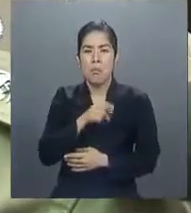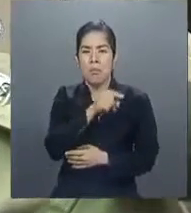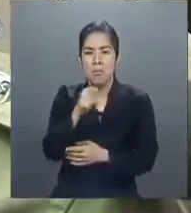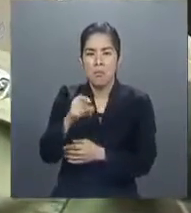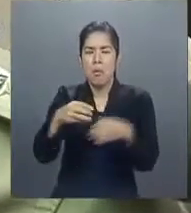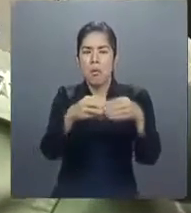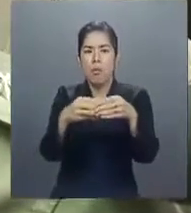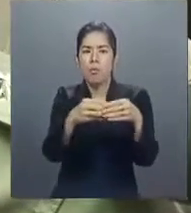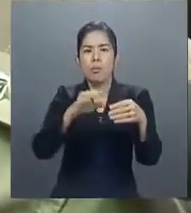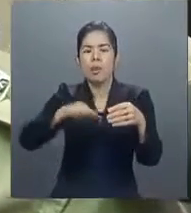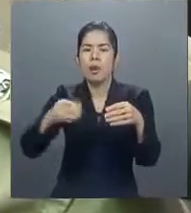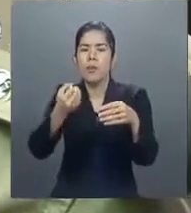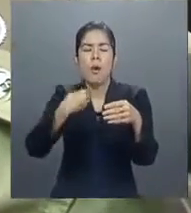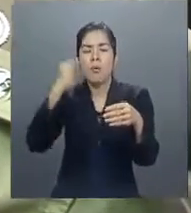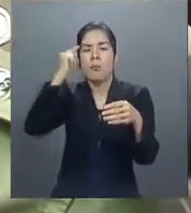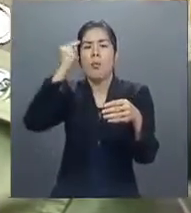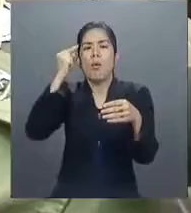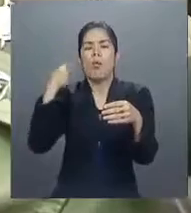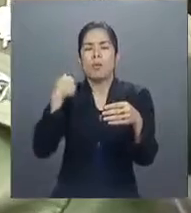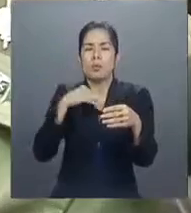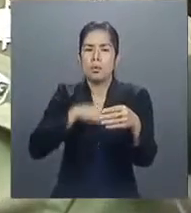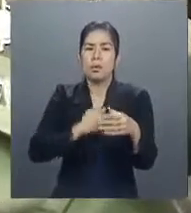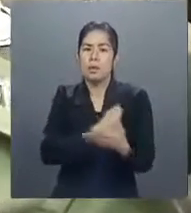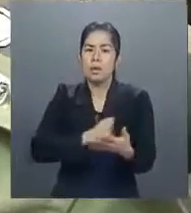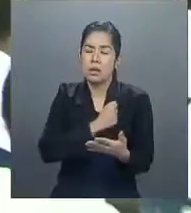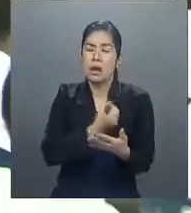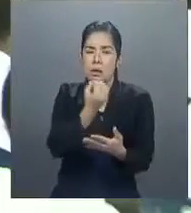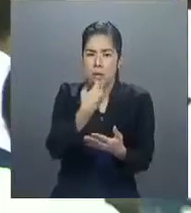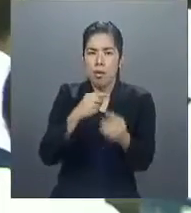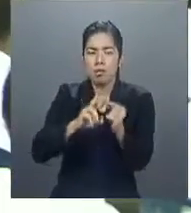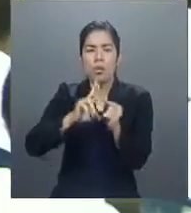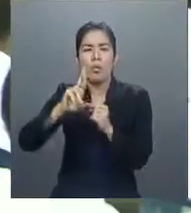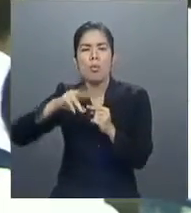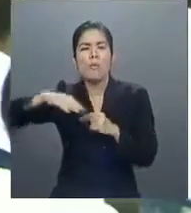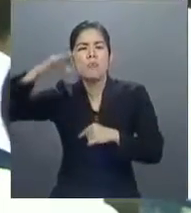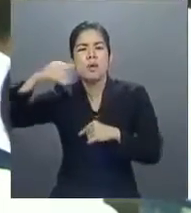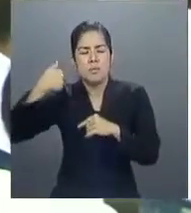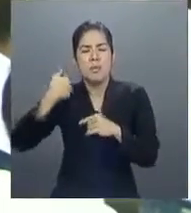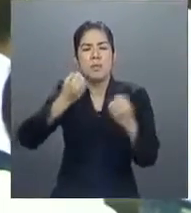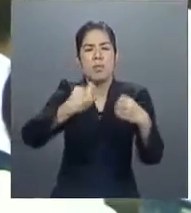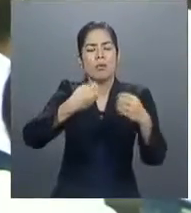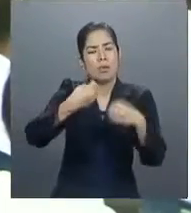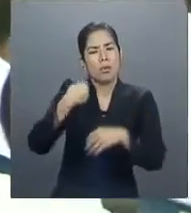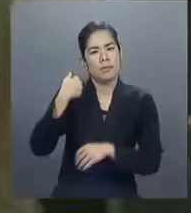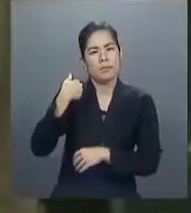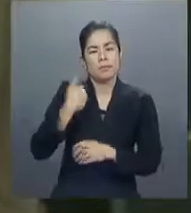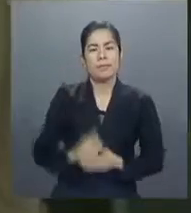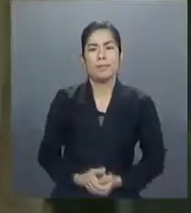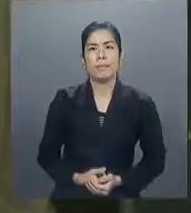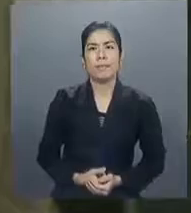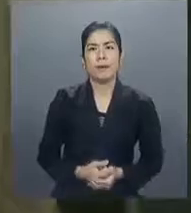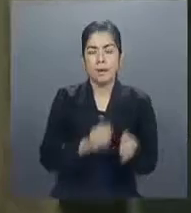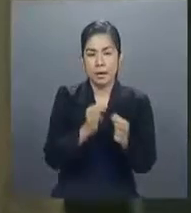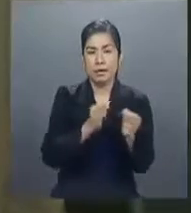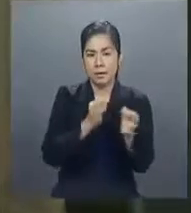ทำไม่รู้เพราะได้รับการปลูกฝังกันมามีความเชื่อกันมาอย่างนั้น นอกจากให้ความรู้และทำความตกลง